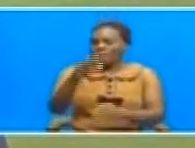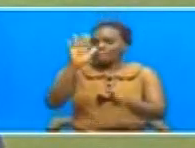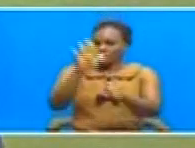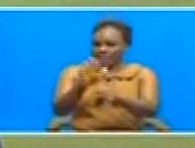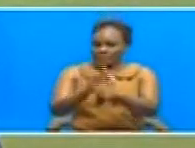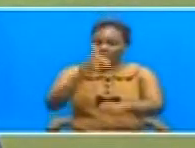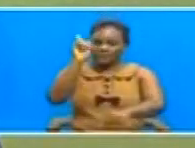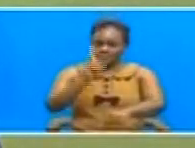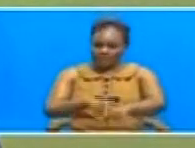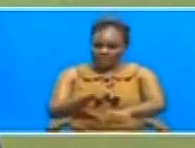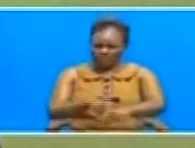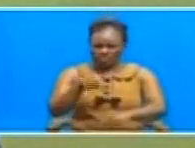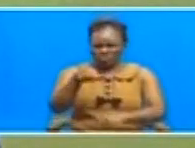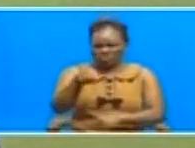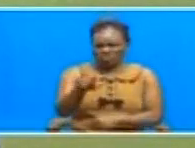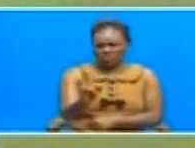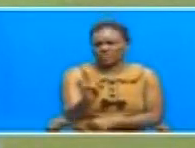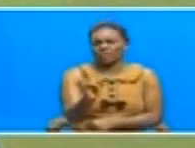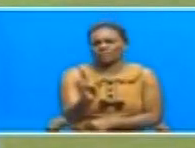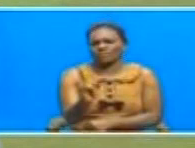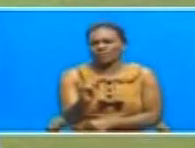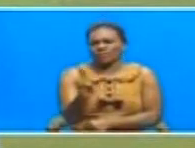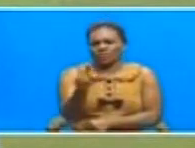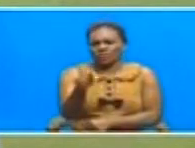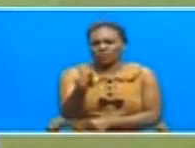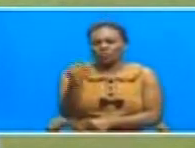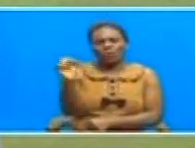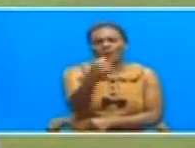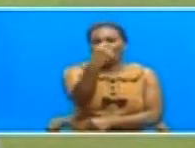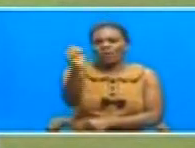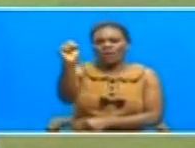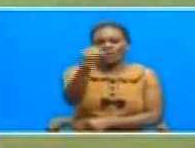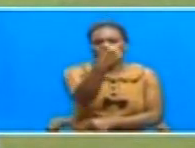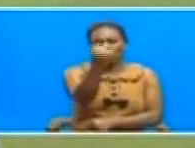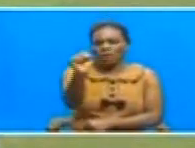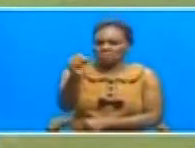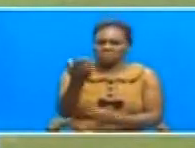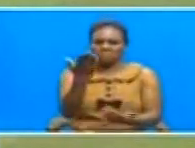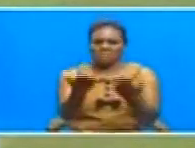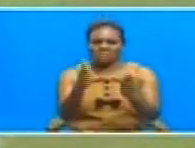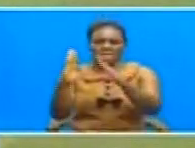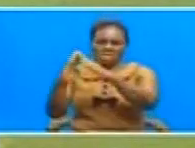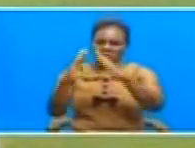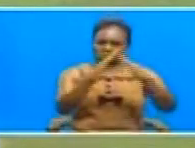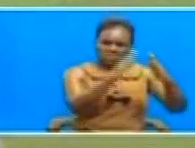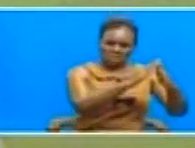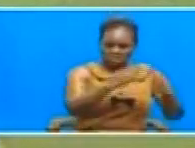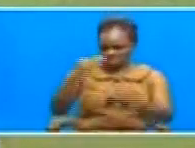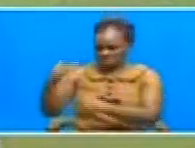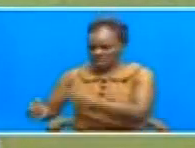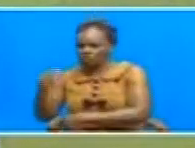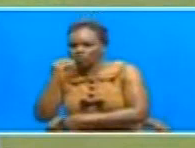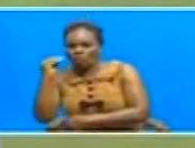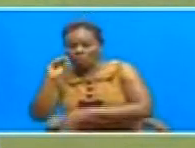nyingi huwa unakuwa ni mwenye kwenda kwa matembezi yako, unafanya matembezi labda uko mtaani pale karibu na nyumbani